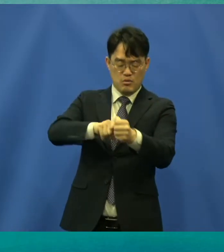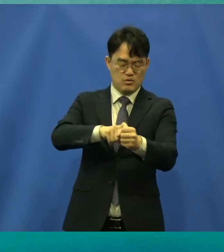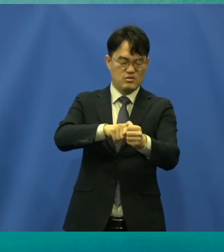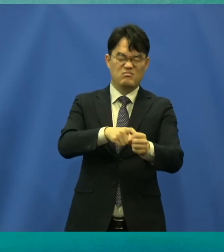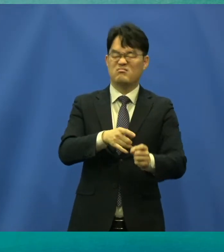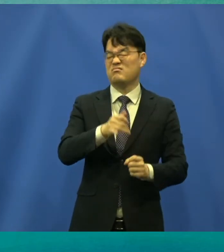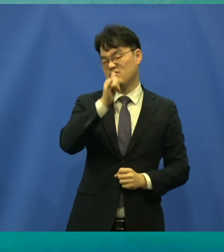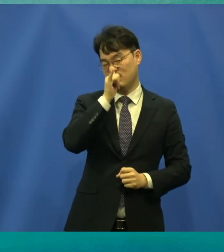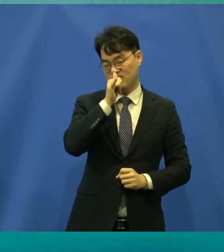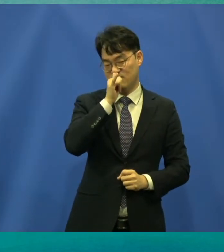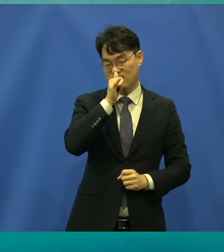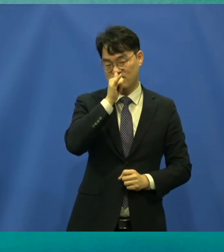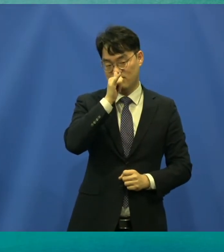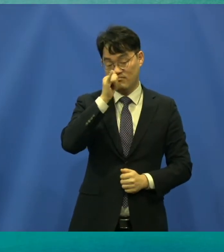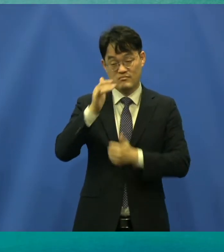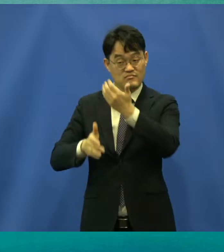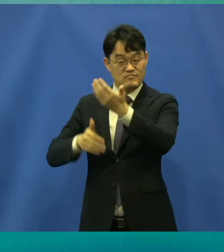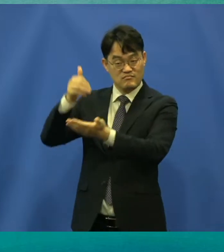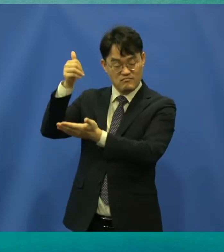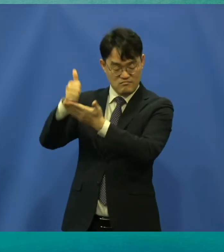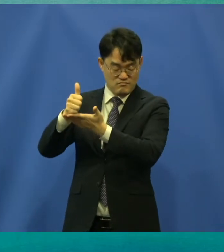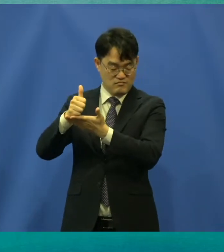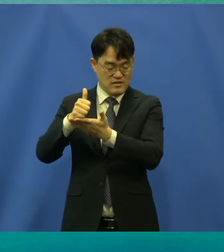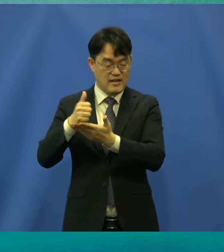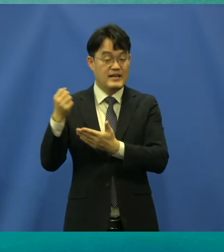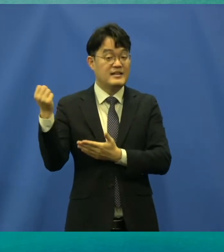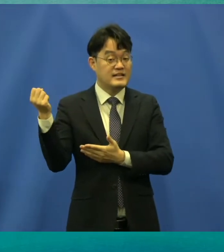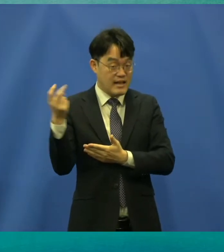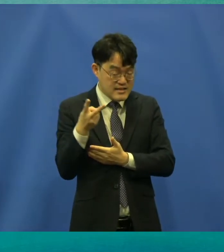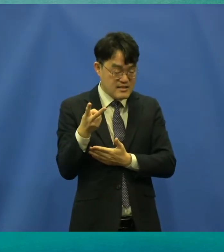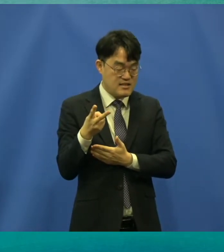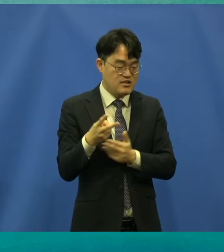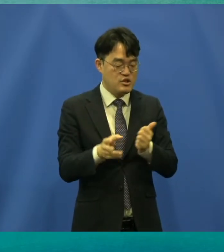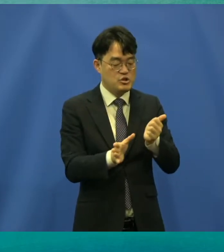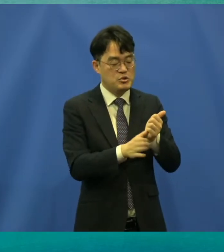있습니다. 다시 기회를 주시기 위해서.